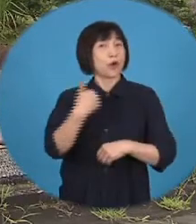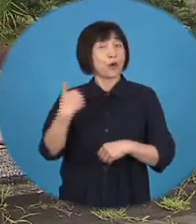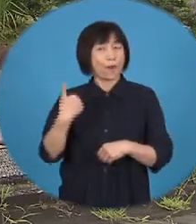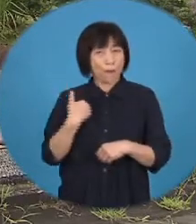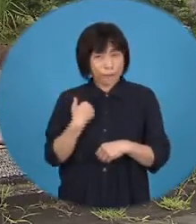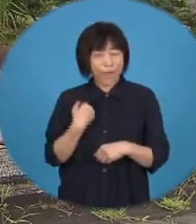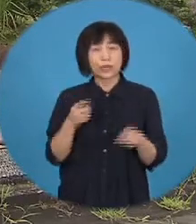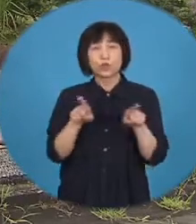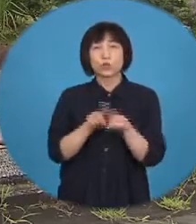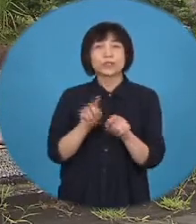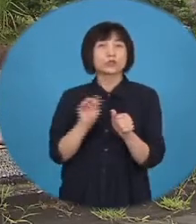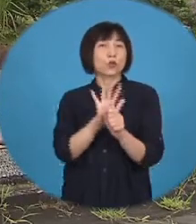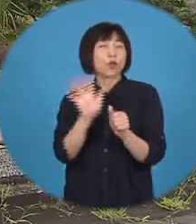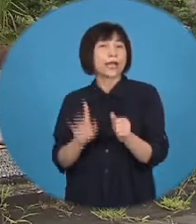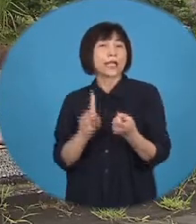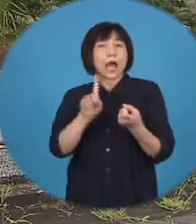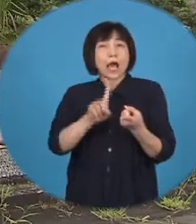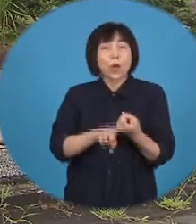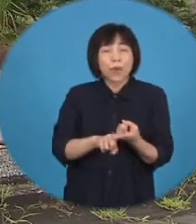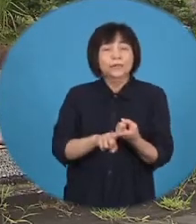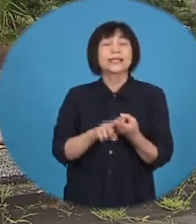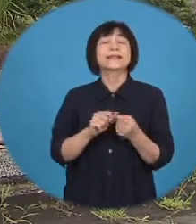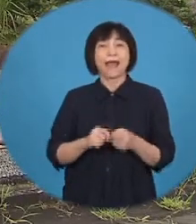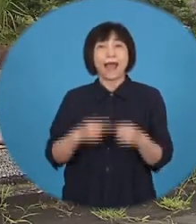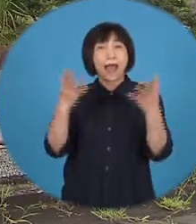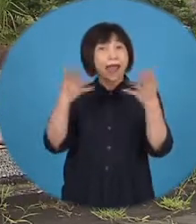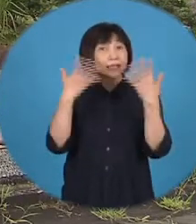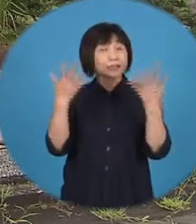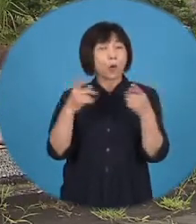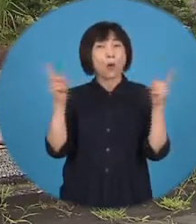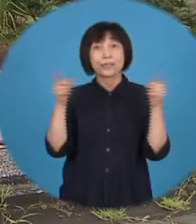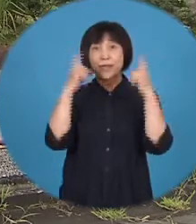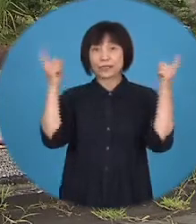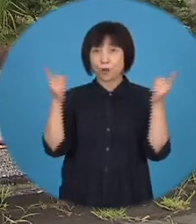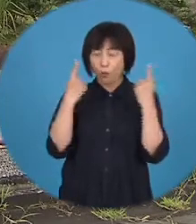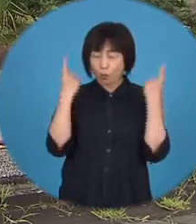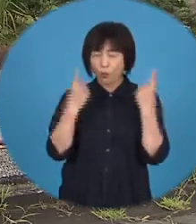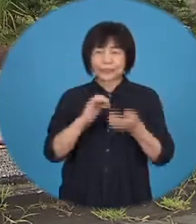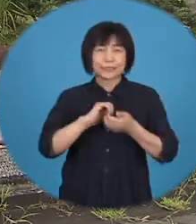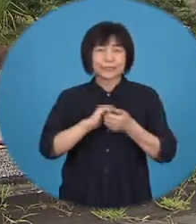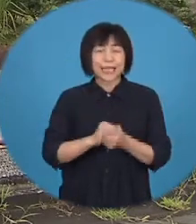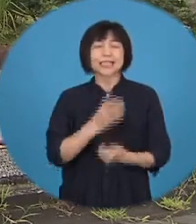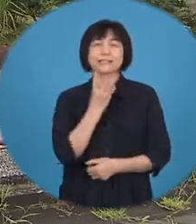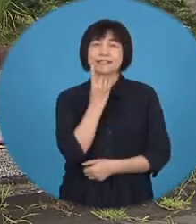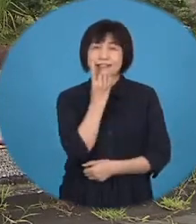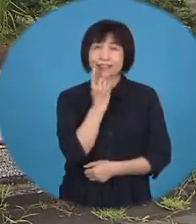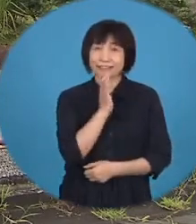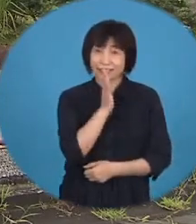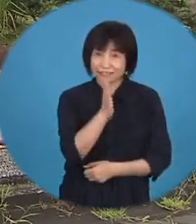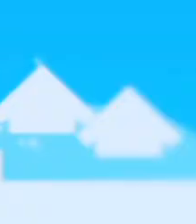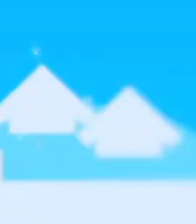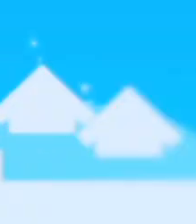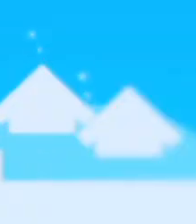ィズコロナに対応した養老公園の秋のイベントにぜひご期待ください。